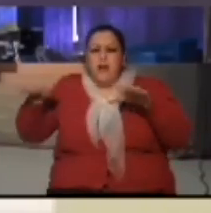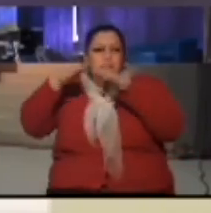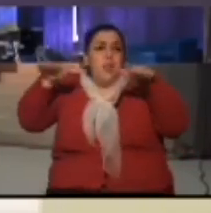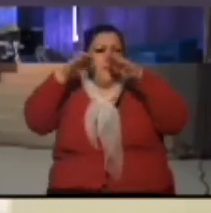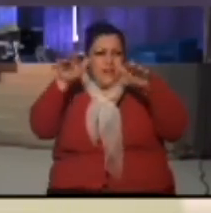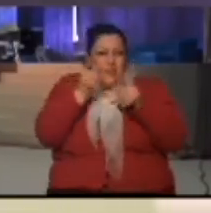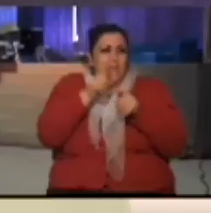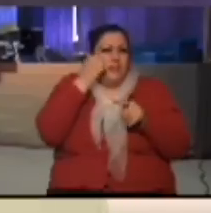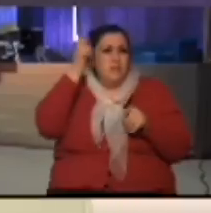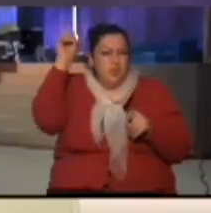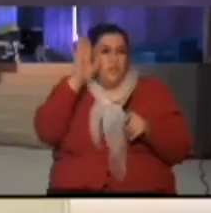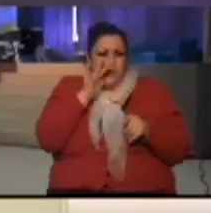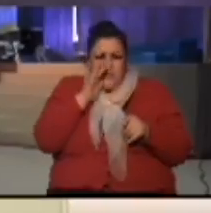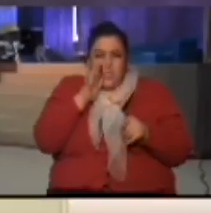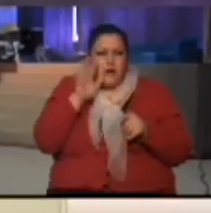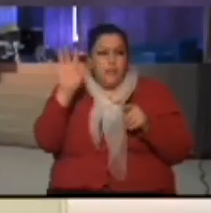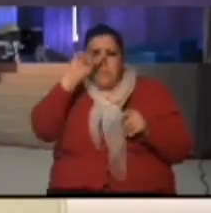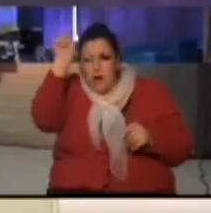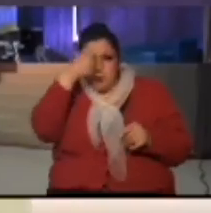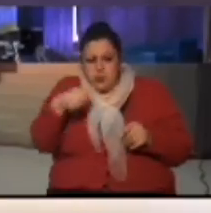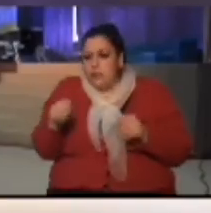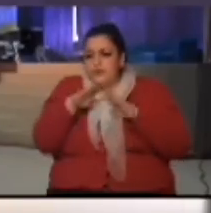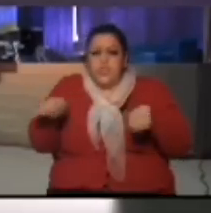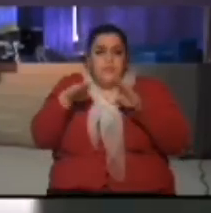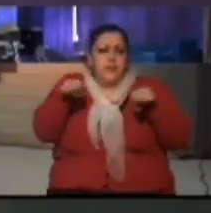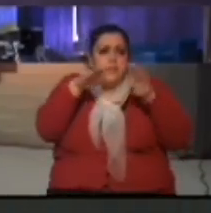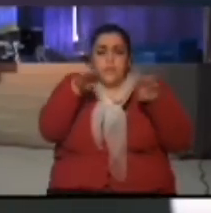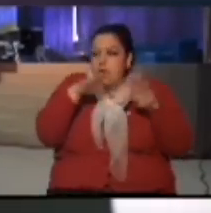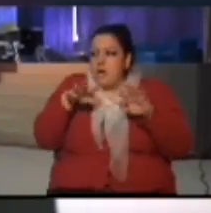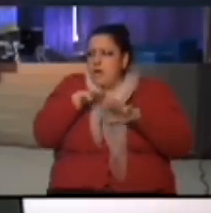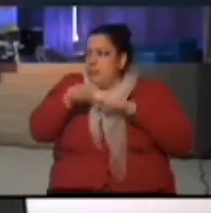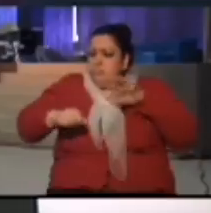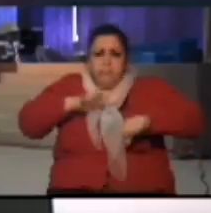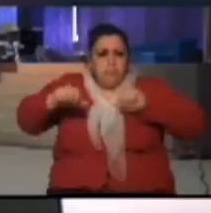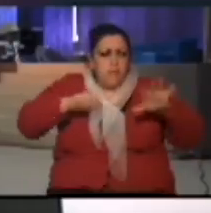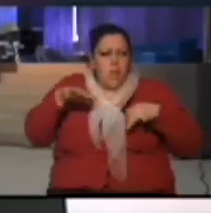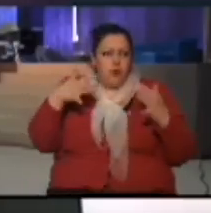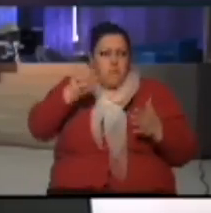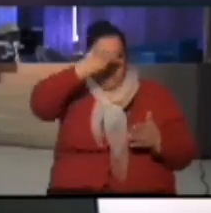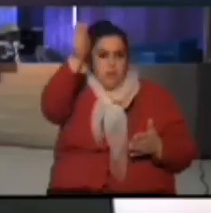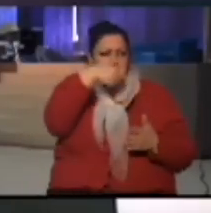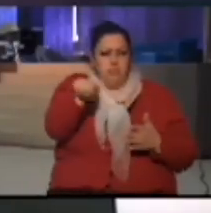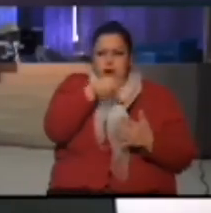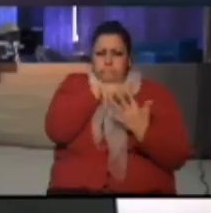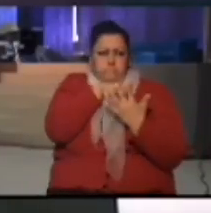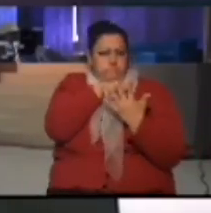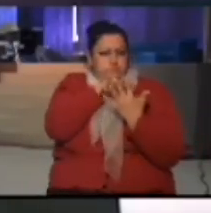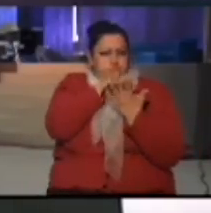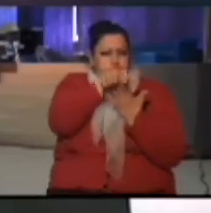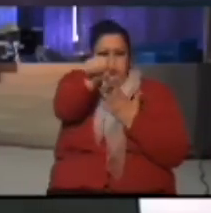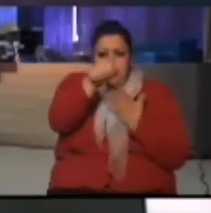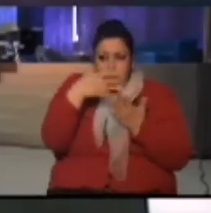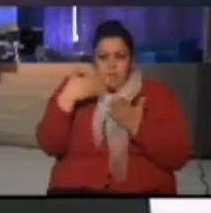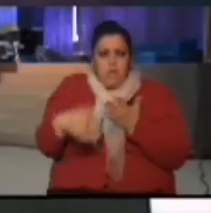էր, այդքան կային իրանք, ոչ մի կերպ, իրանք հասնել էին այն, իրանց ռազմավարությունը այն էր, որ այս մարդիկ ստիպված